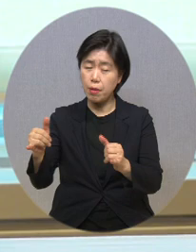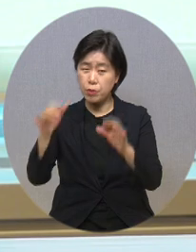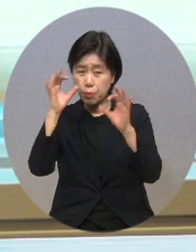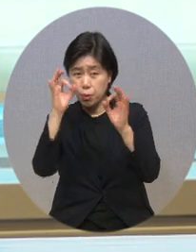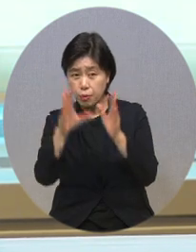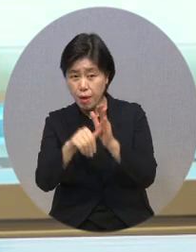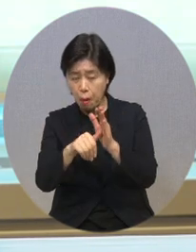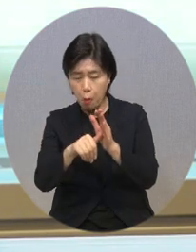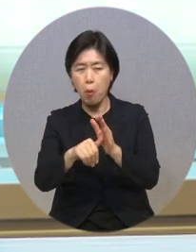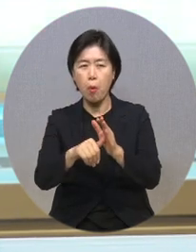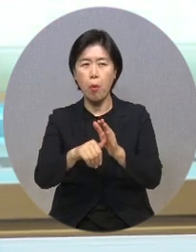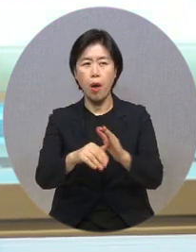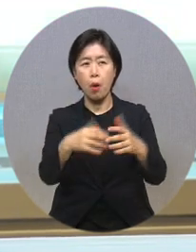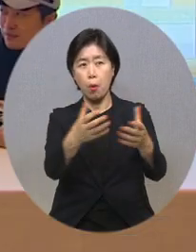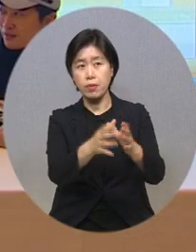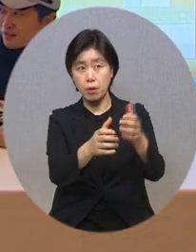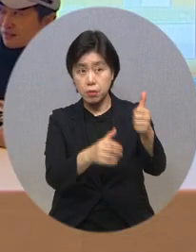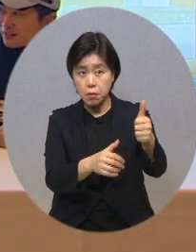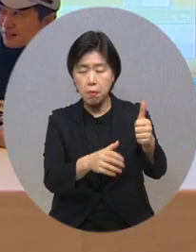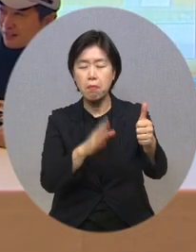없는 사람들한테 그냥 아저씨 아닌가요?